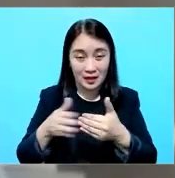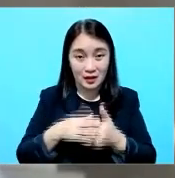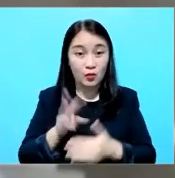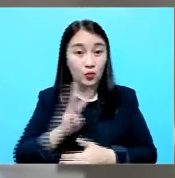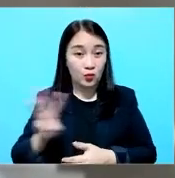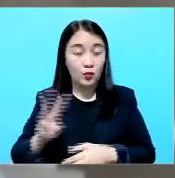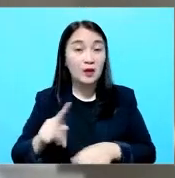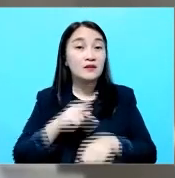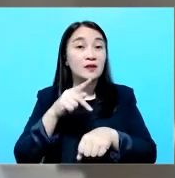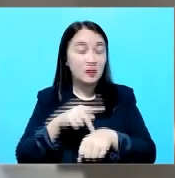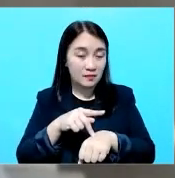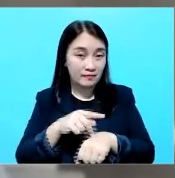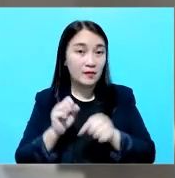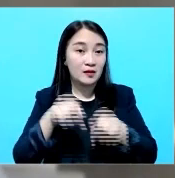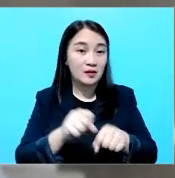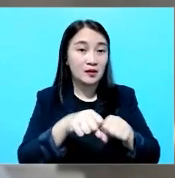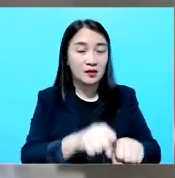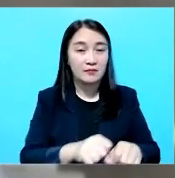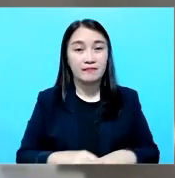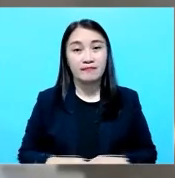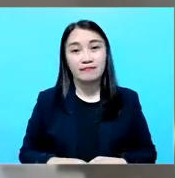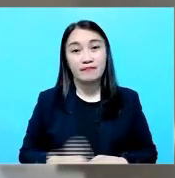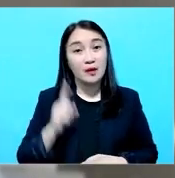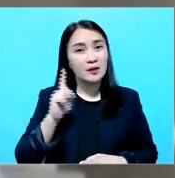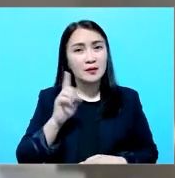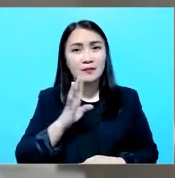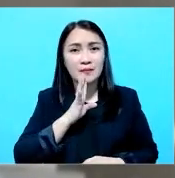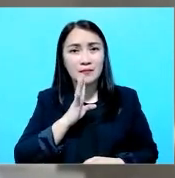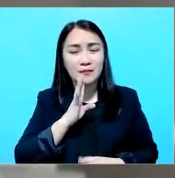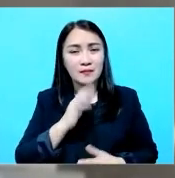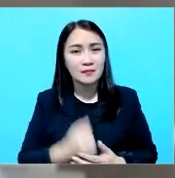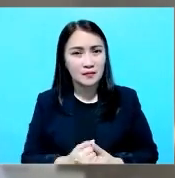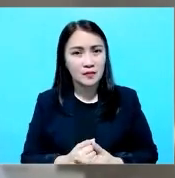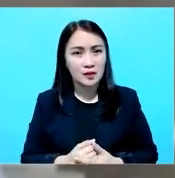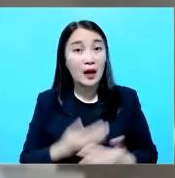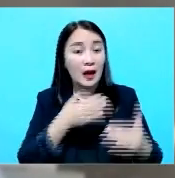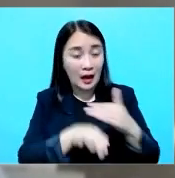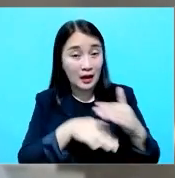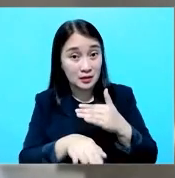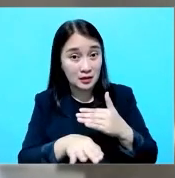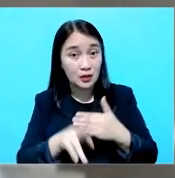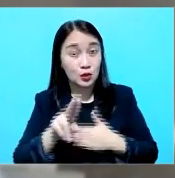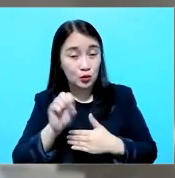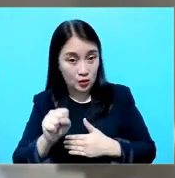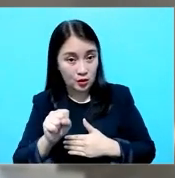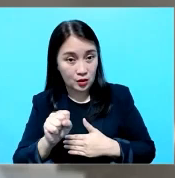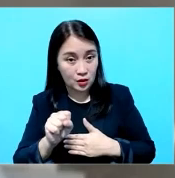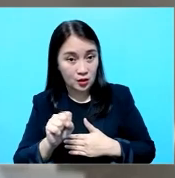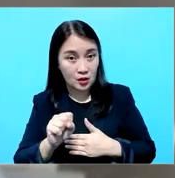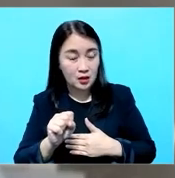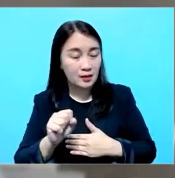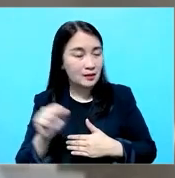access is essential for the United States to meet its overall military